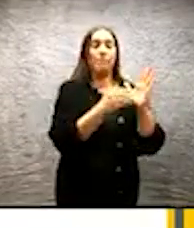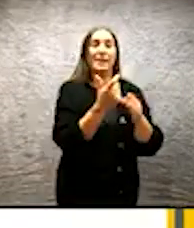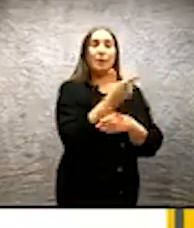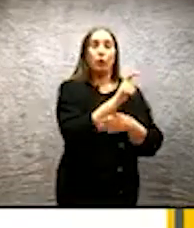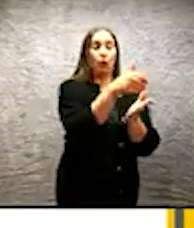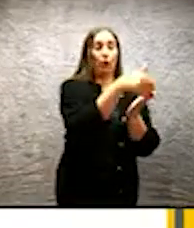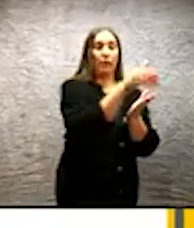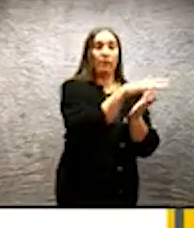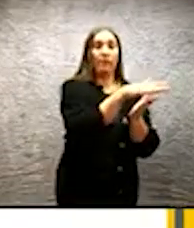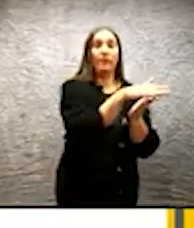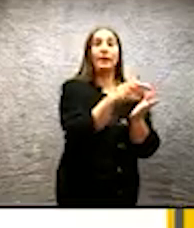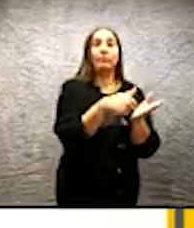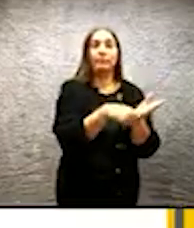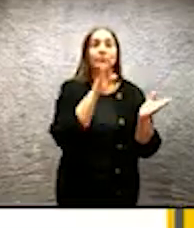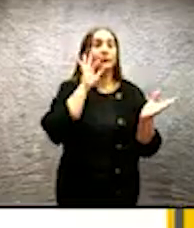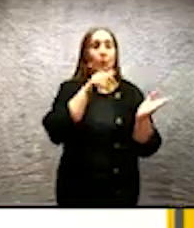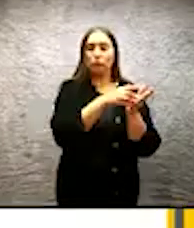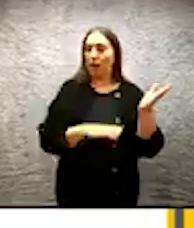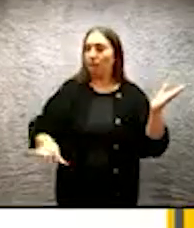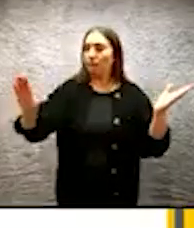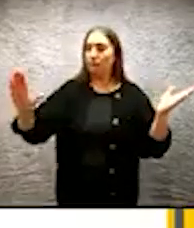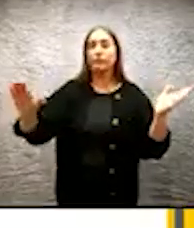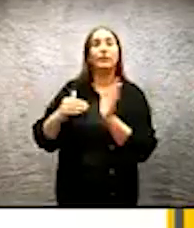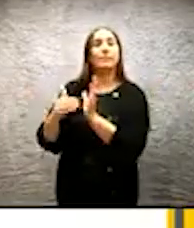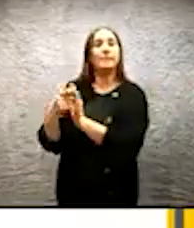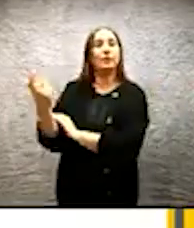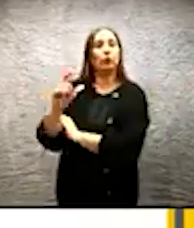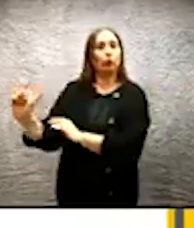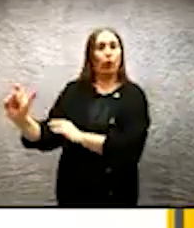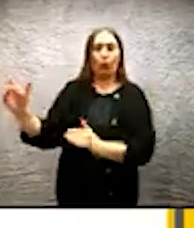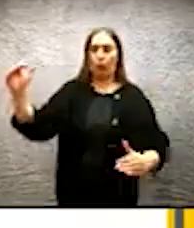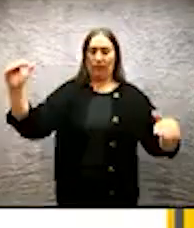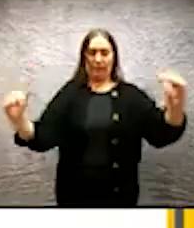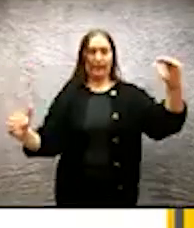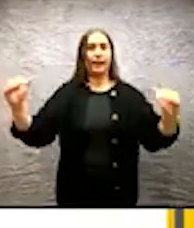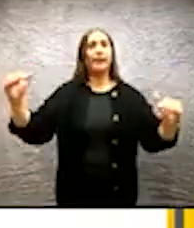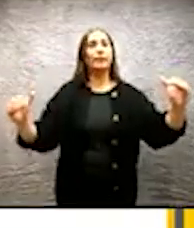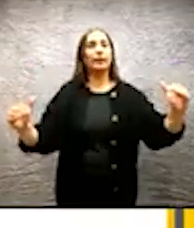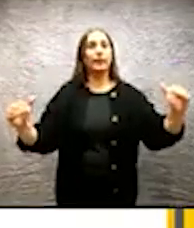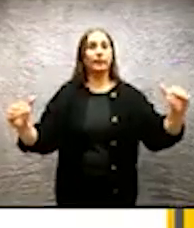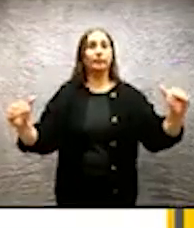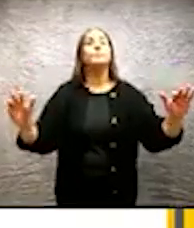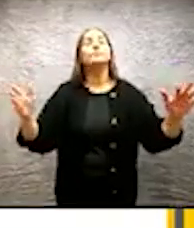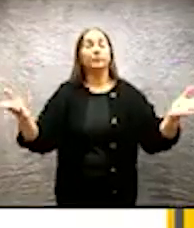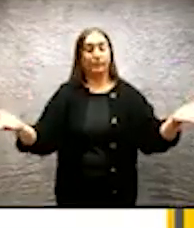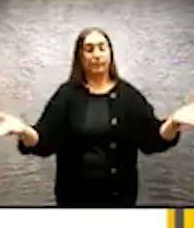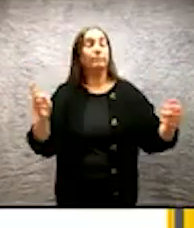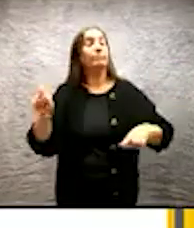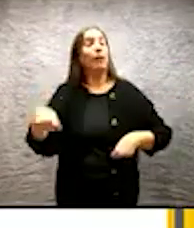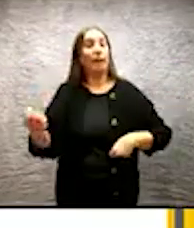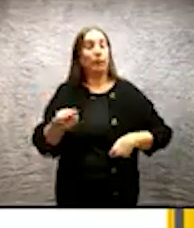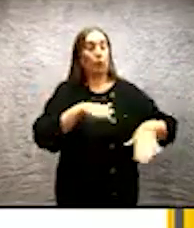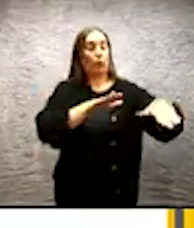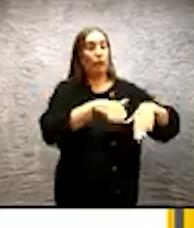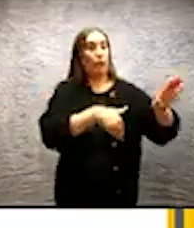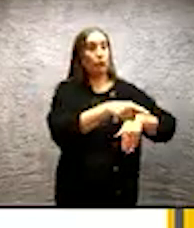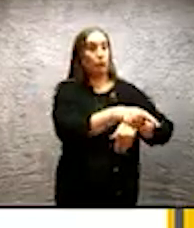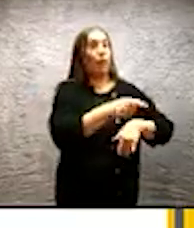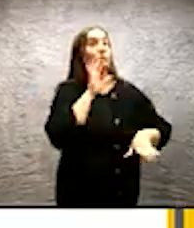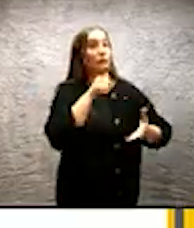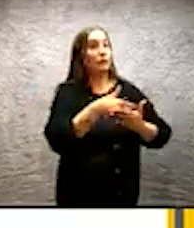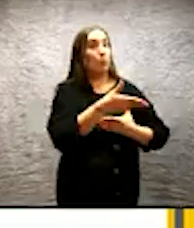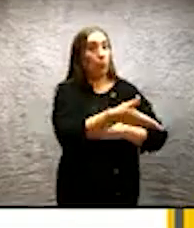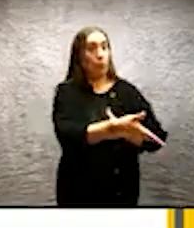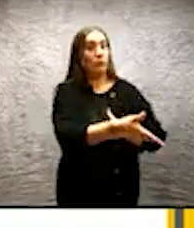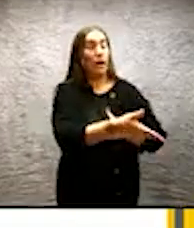crédit à débit en investissement. Et bien sûr, pour équilibrer notre section de fonctionnement, nous augmentons donc